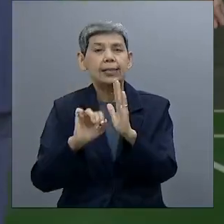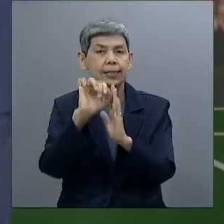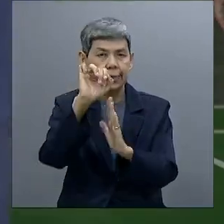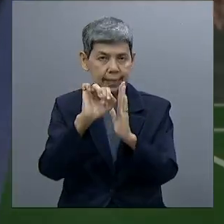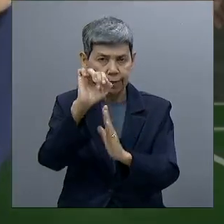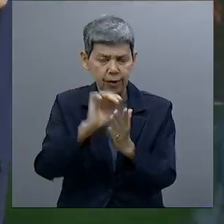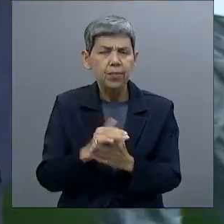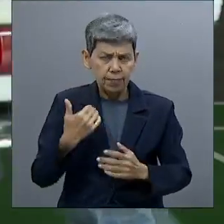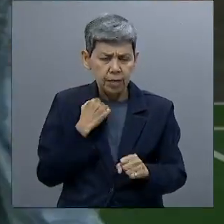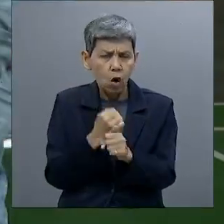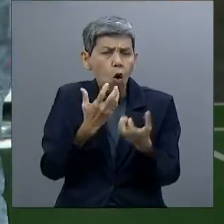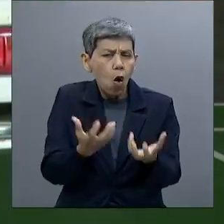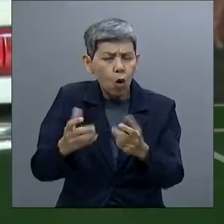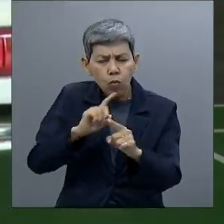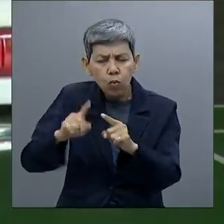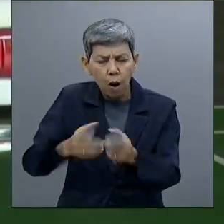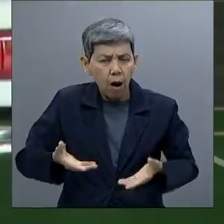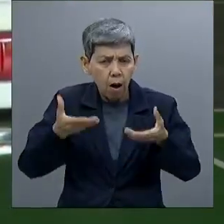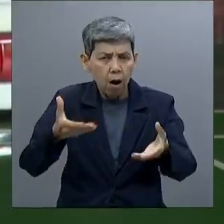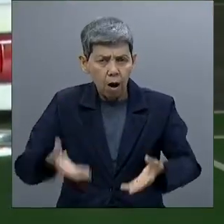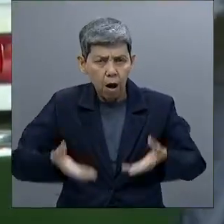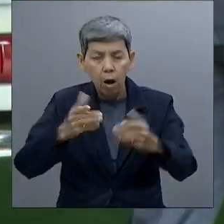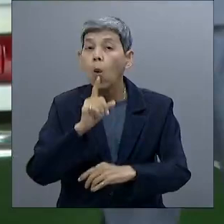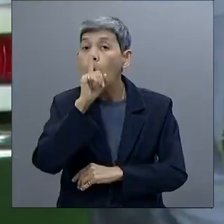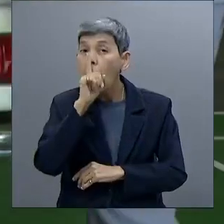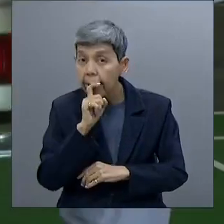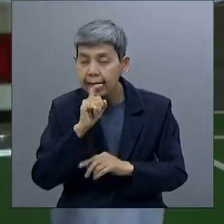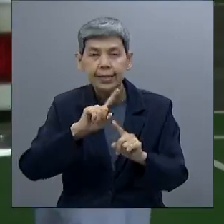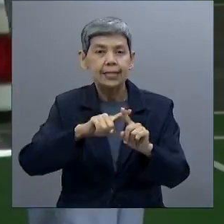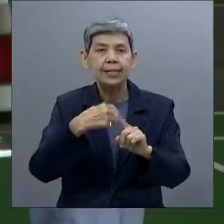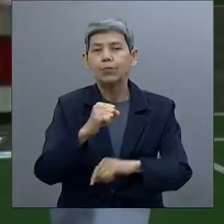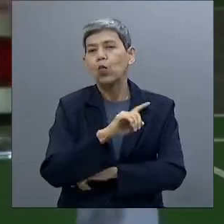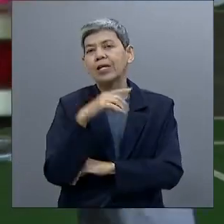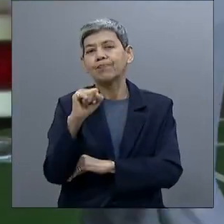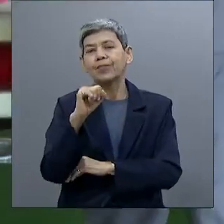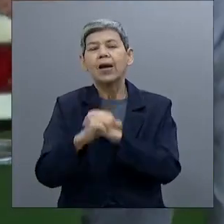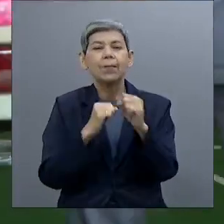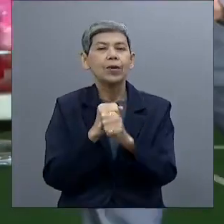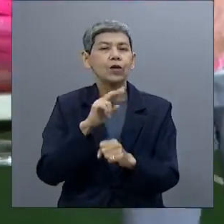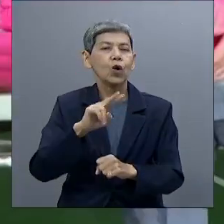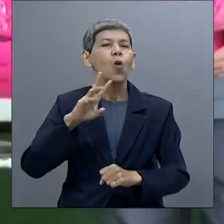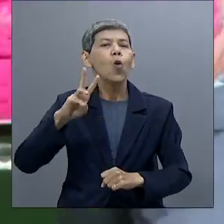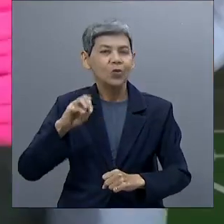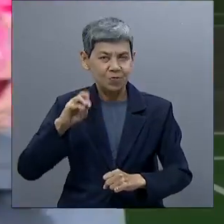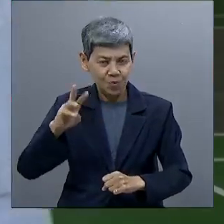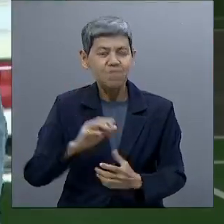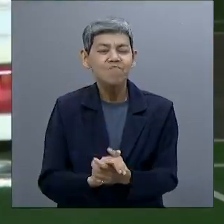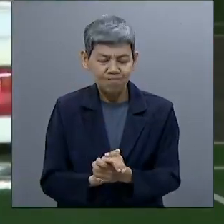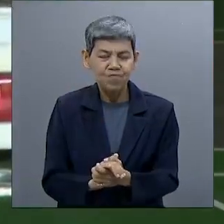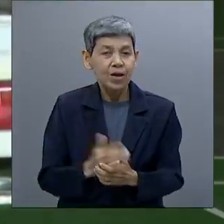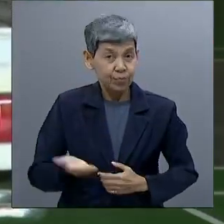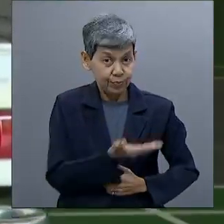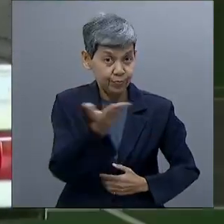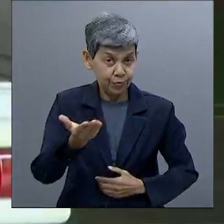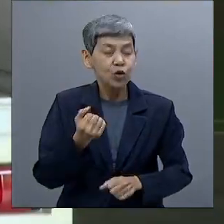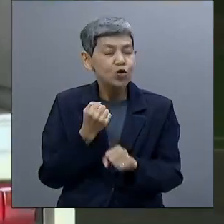ใหม่โดยจะนำสิ่งของดังกล่าวไปมอบให้ในวันอาทิตย์ที่10ธันวาคม2566เพราะคุณก็เป็นส่วนหนึ่ง